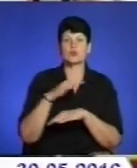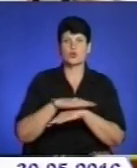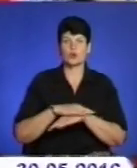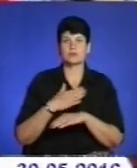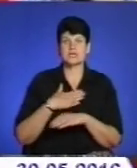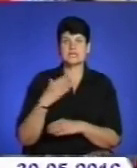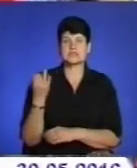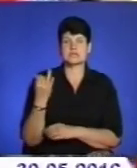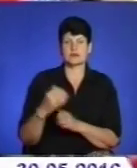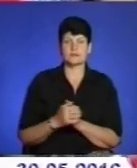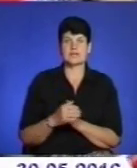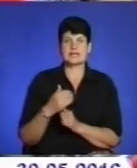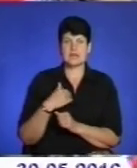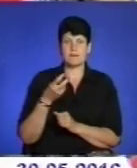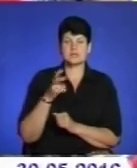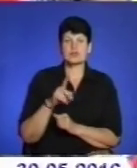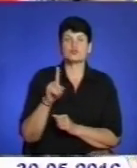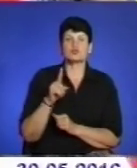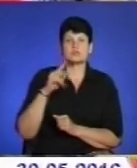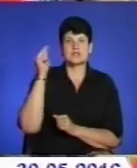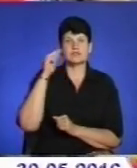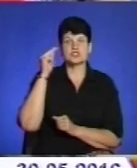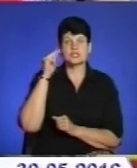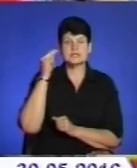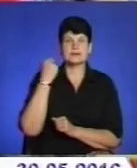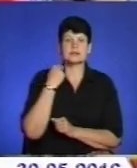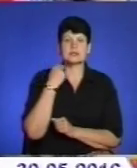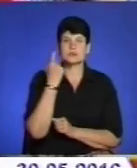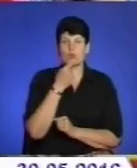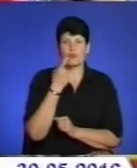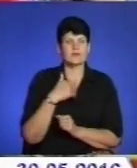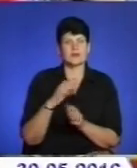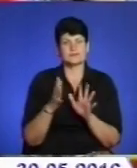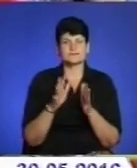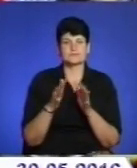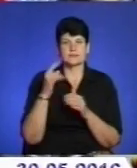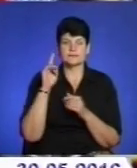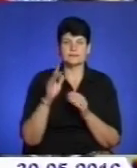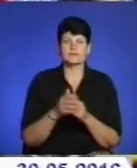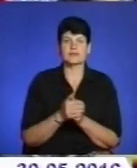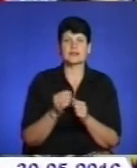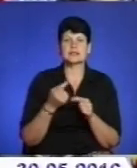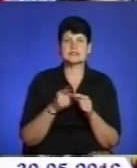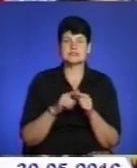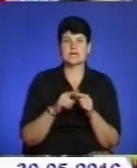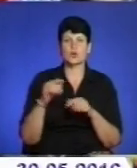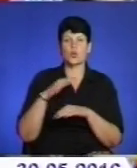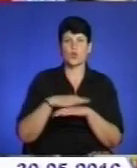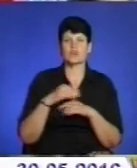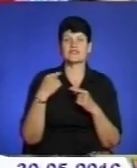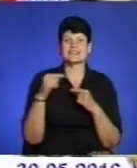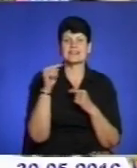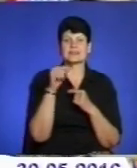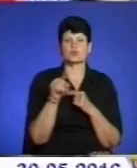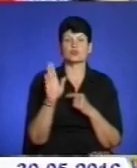мені. Я сюди прийшла, щоб чогось навчитися. Англійську мову я не дуже добре знаю. Цей урок відрізняється тим, що тут буде